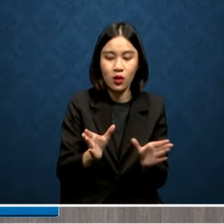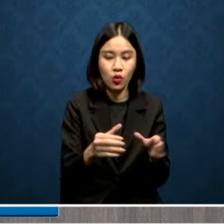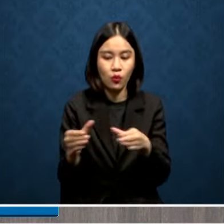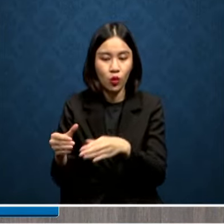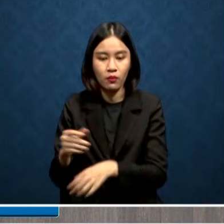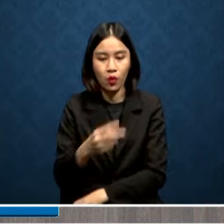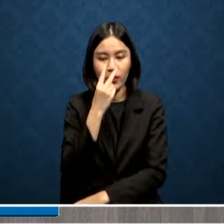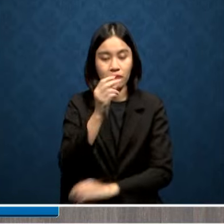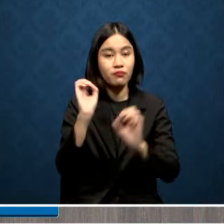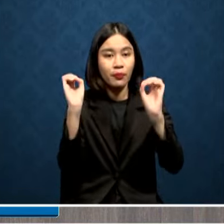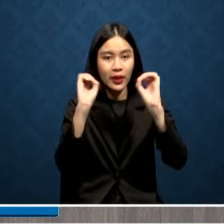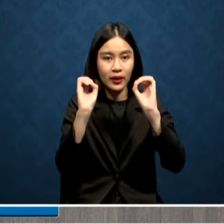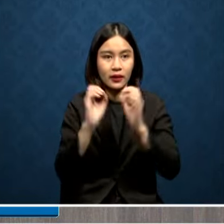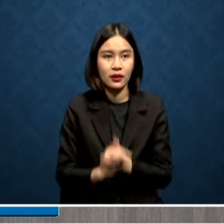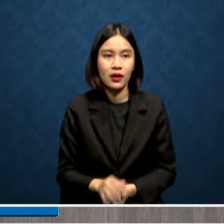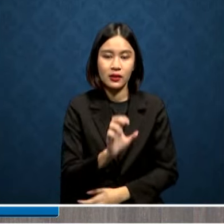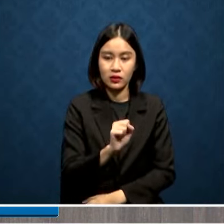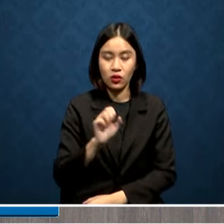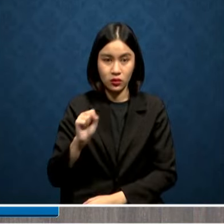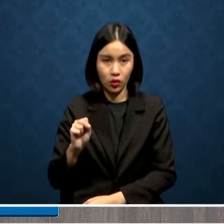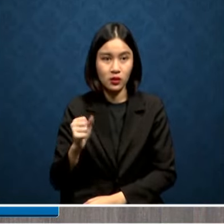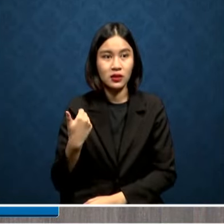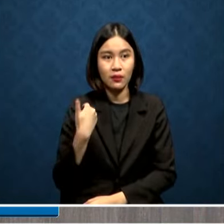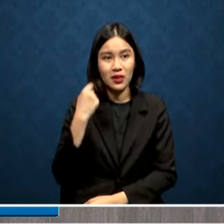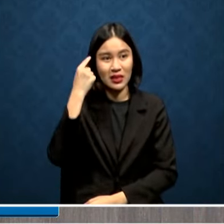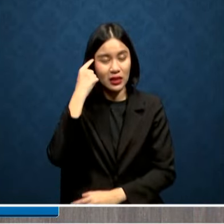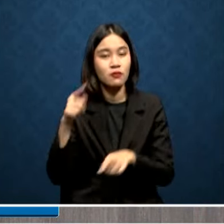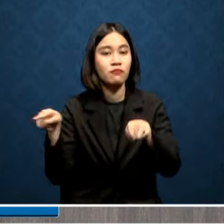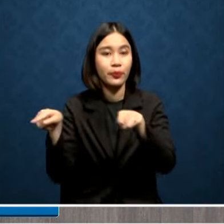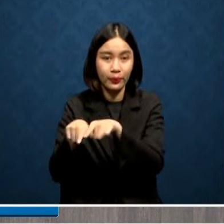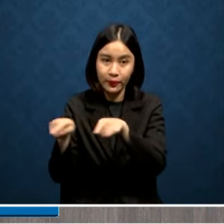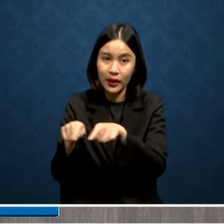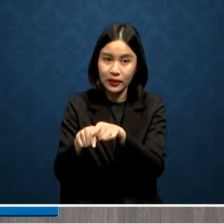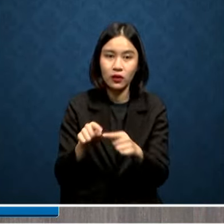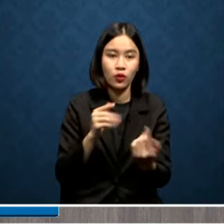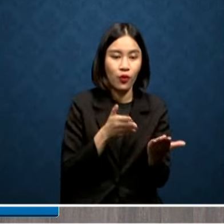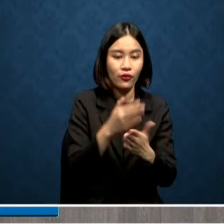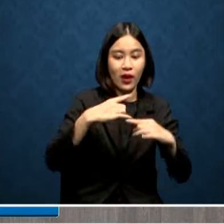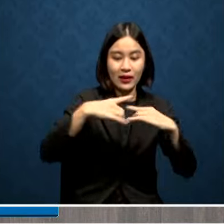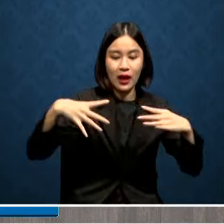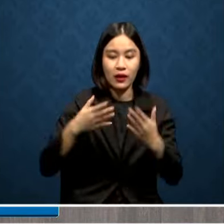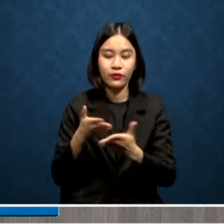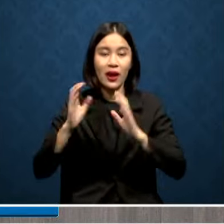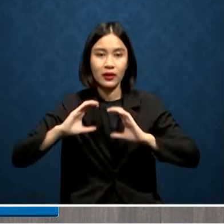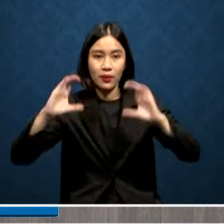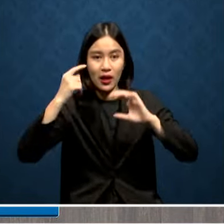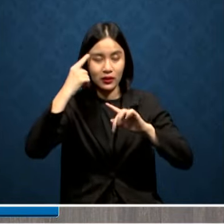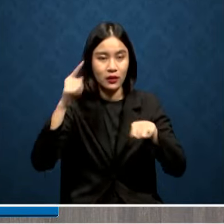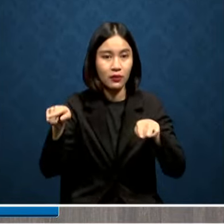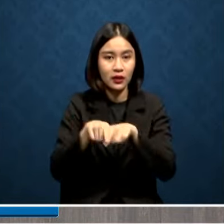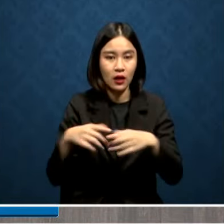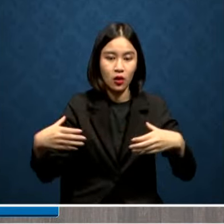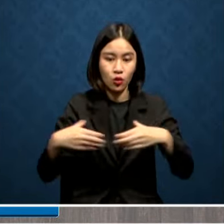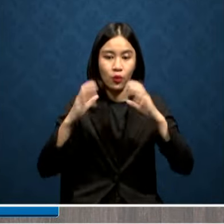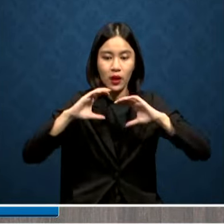เคยเห็นมาก่อนว่าสภาผู้แทนราษฎรจะมีความเห็นเป็นเอกฉันทั้งฝ่ายค้านและรัฐบาลและรัฐบาลก็ทุก